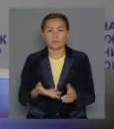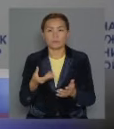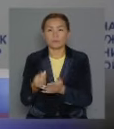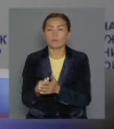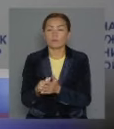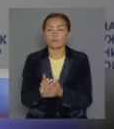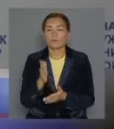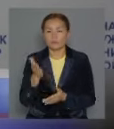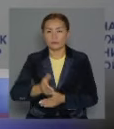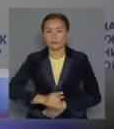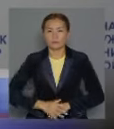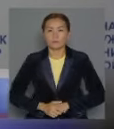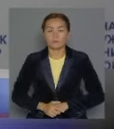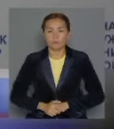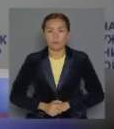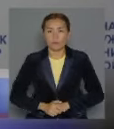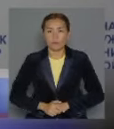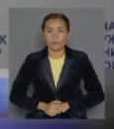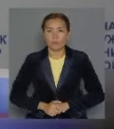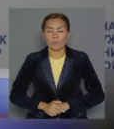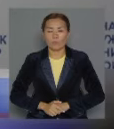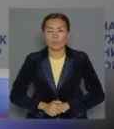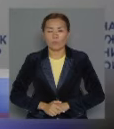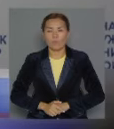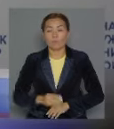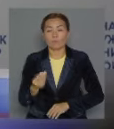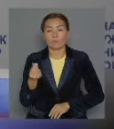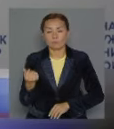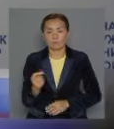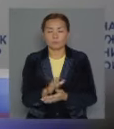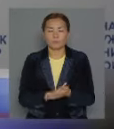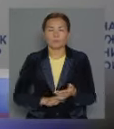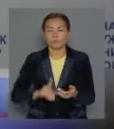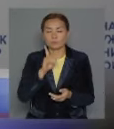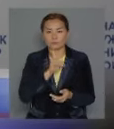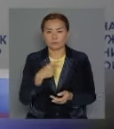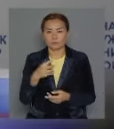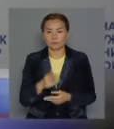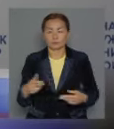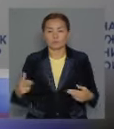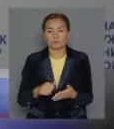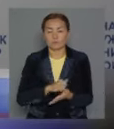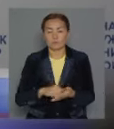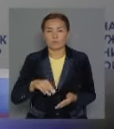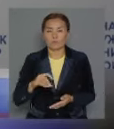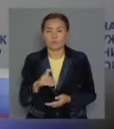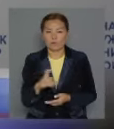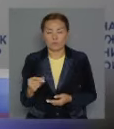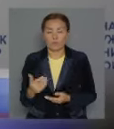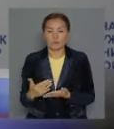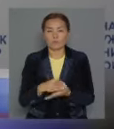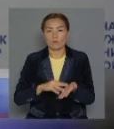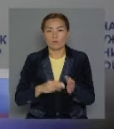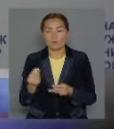мөлшерінде не төлейді, мемлекеттік белгіге төлейді, және де техникалық құжатқа төлейді, және сборналығын